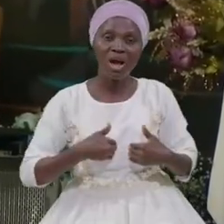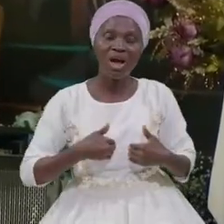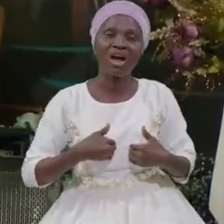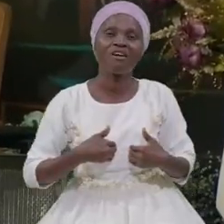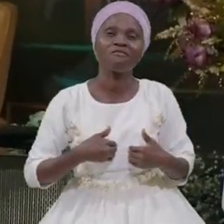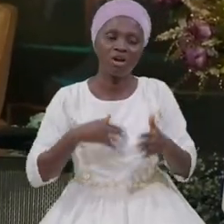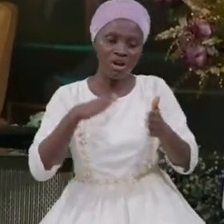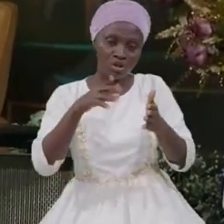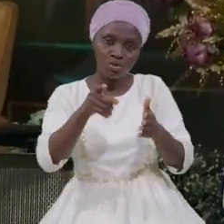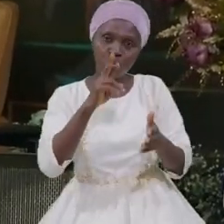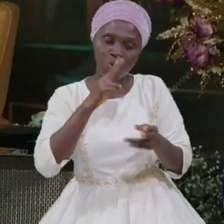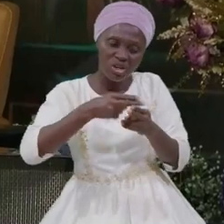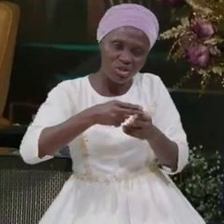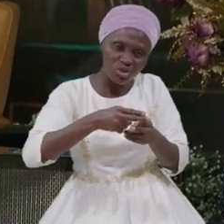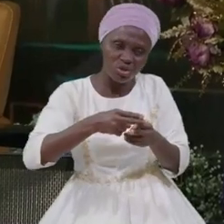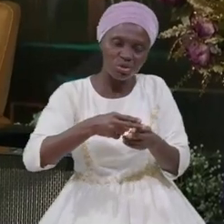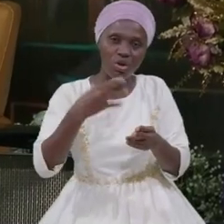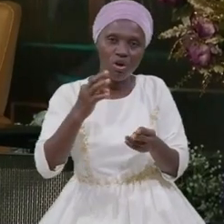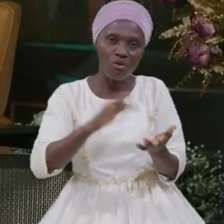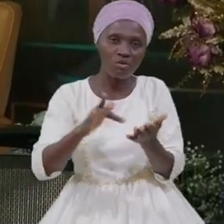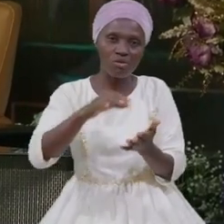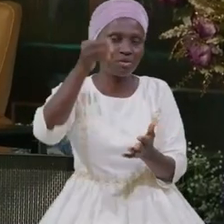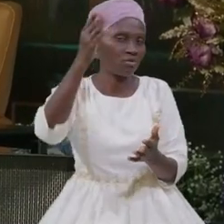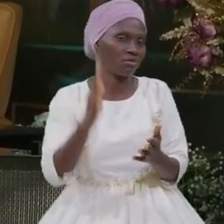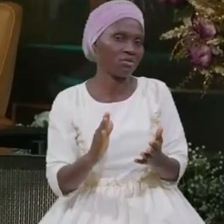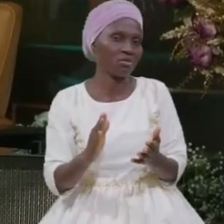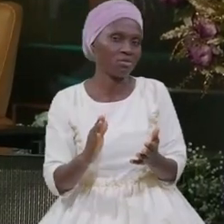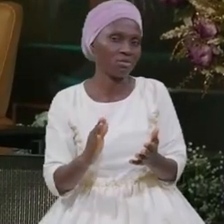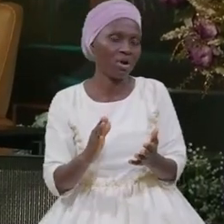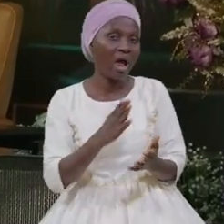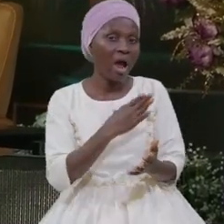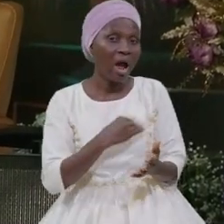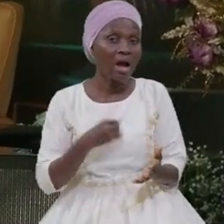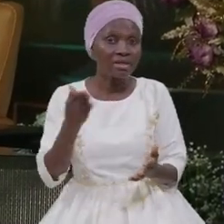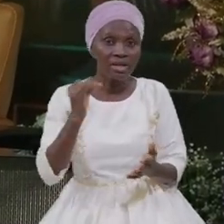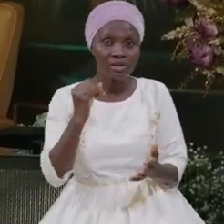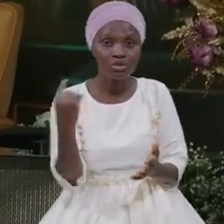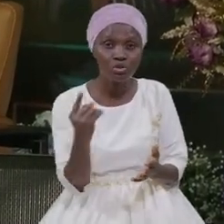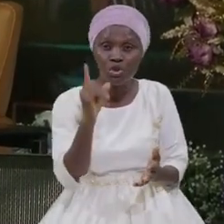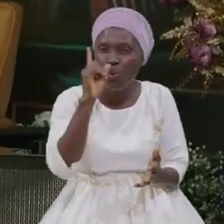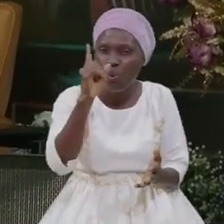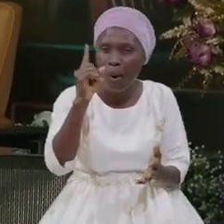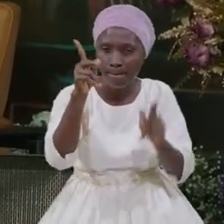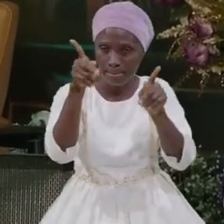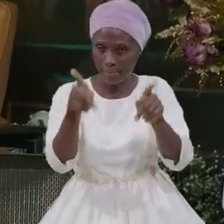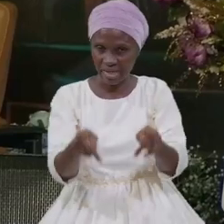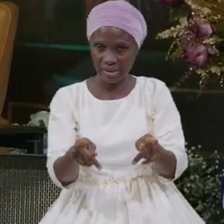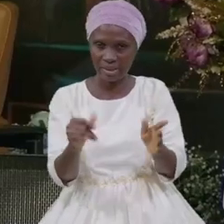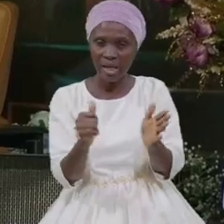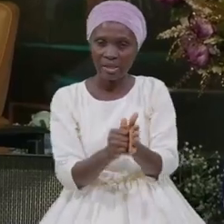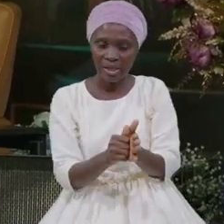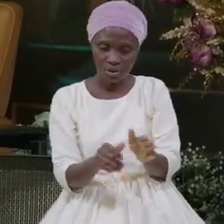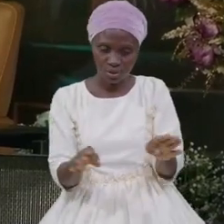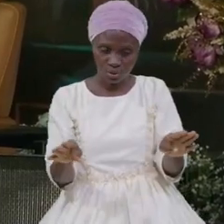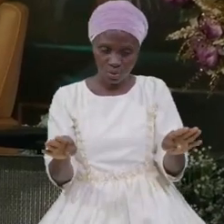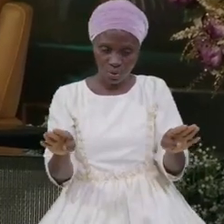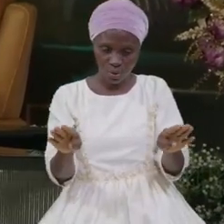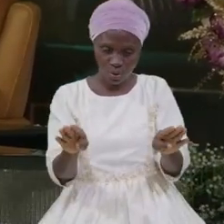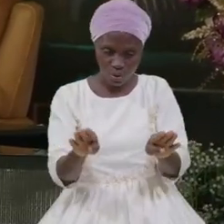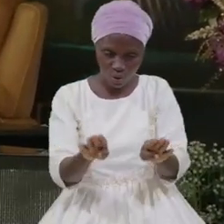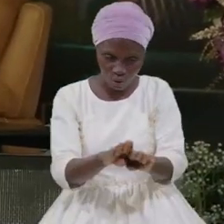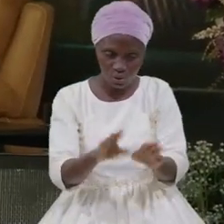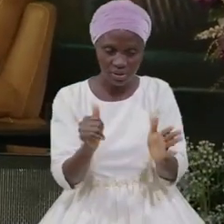de Dieu. Et il n'y a qu'une seule personne qui sert de pont entre l'homme